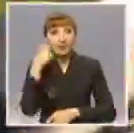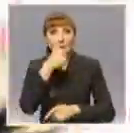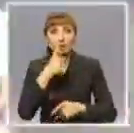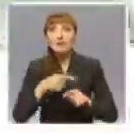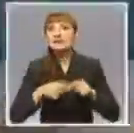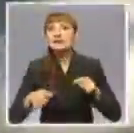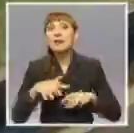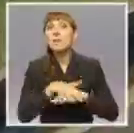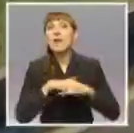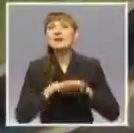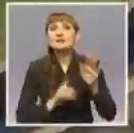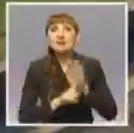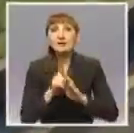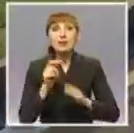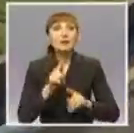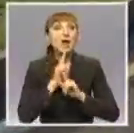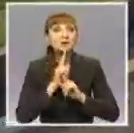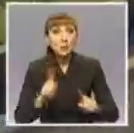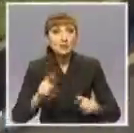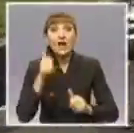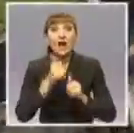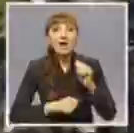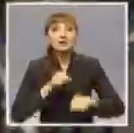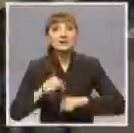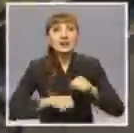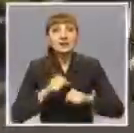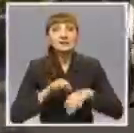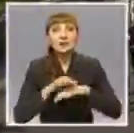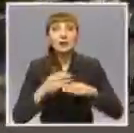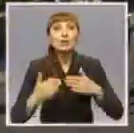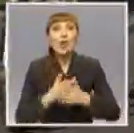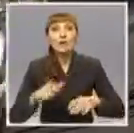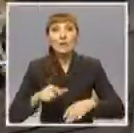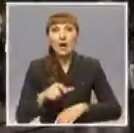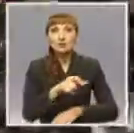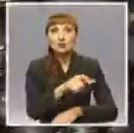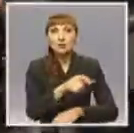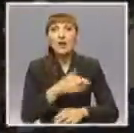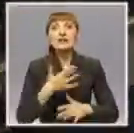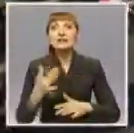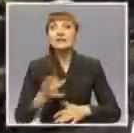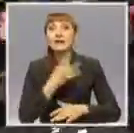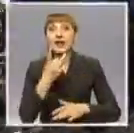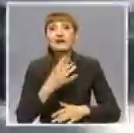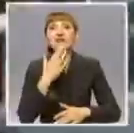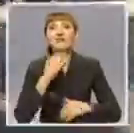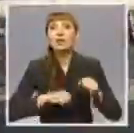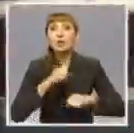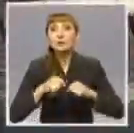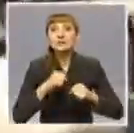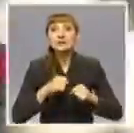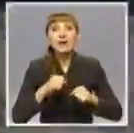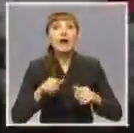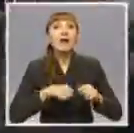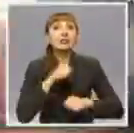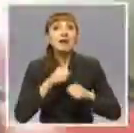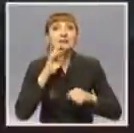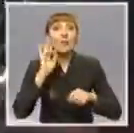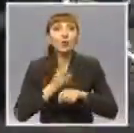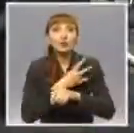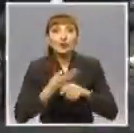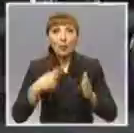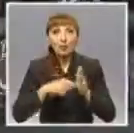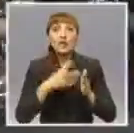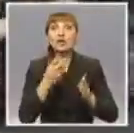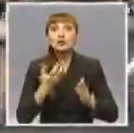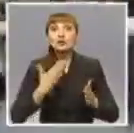серия массовых стартов была особенной. Каждый заезд проходил по новому маршруту, а несколько раз велолюбители катались по ночному городу. Кроме этого,